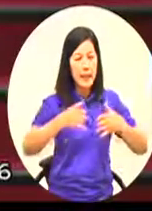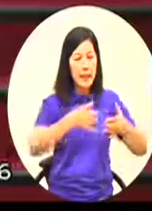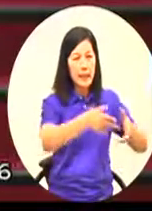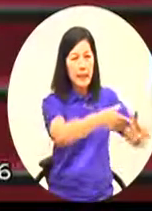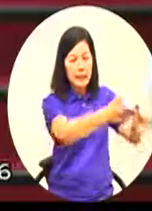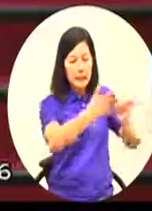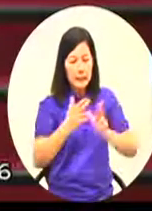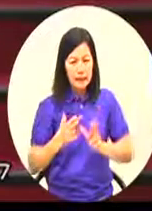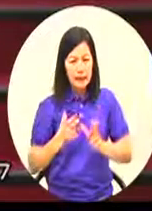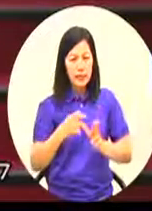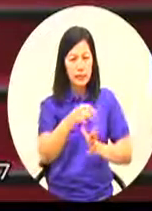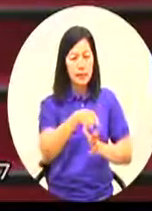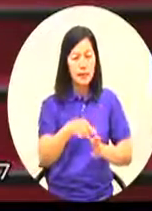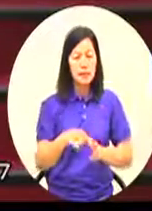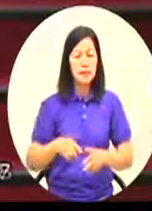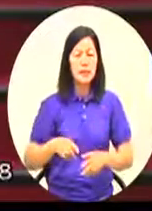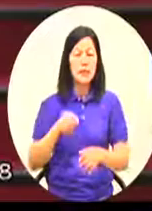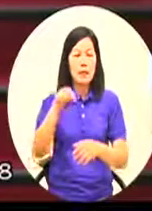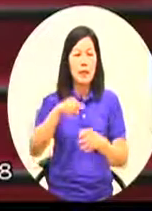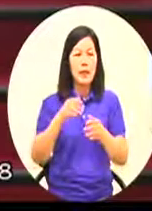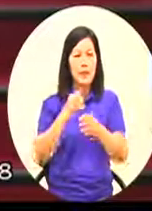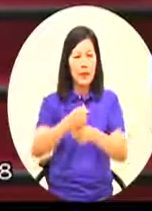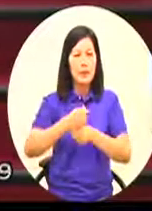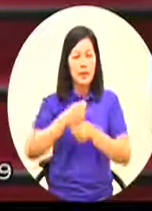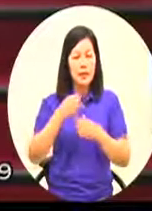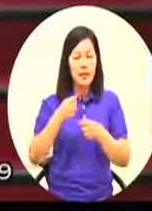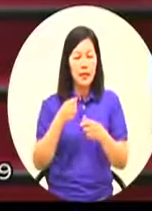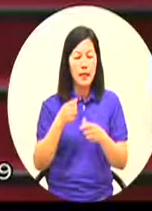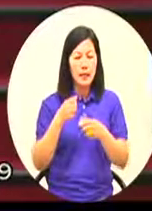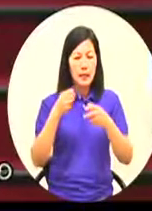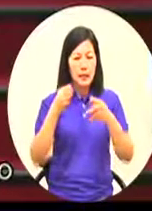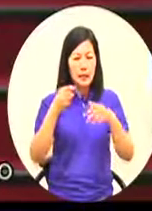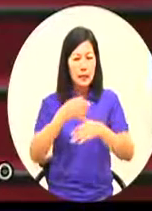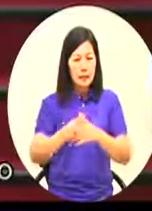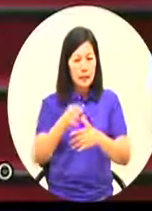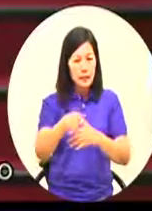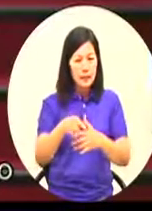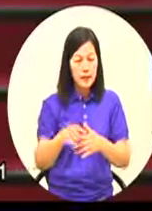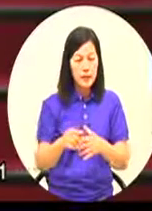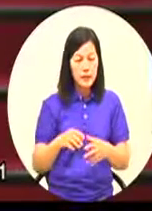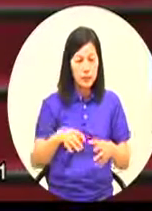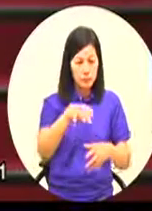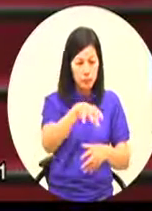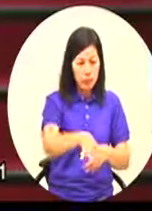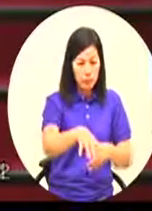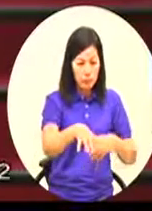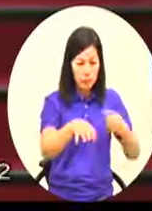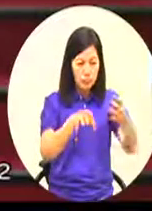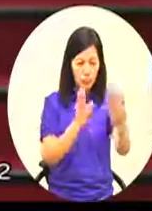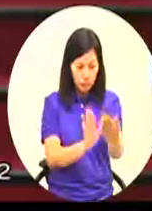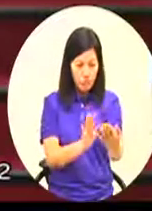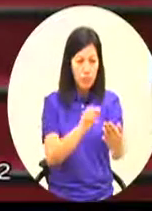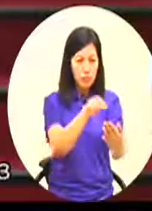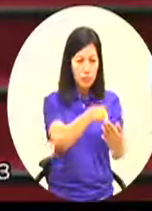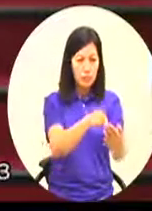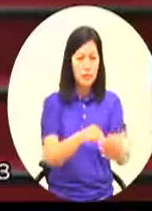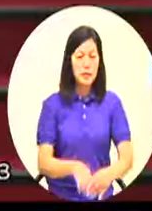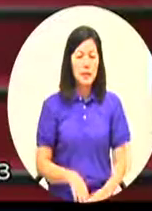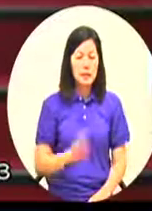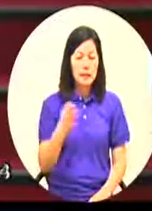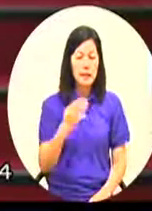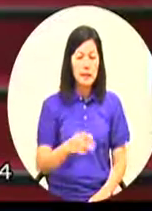路，我们整个纳马夏进入第一个部落就在部落的对面，但是他们要从